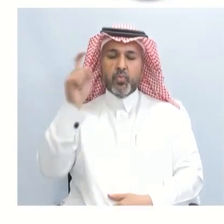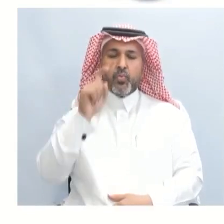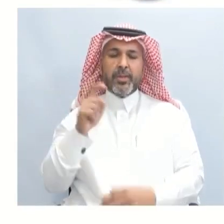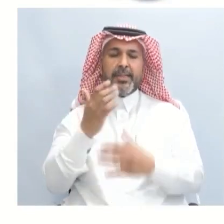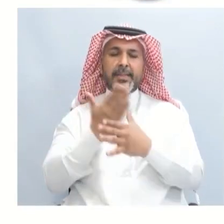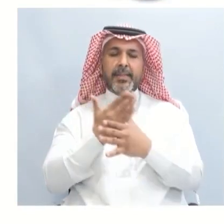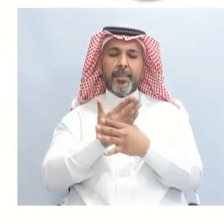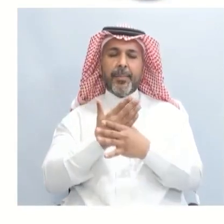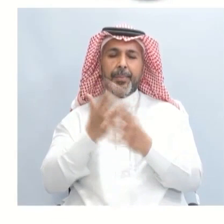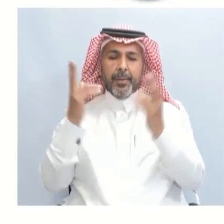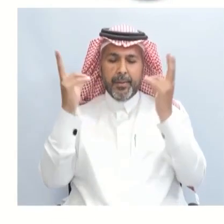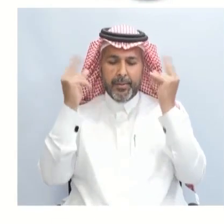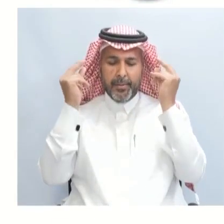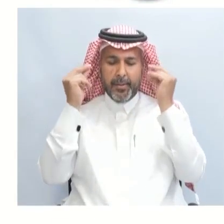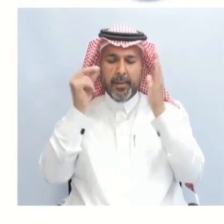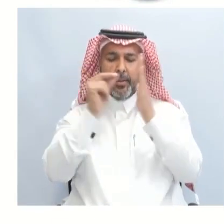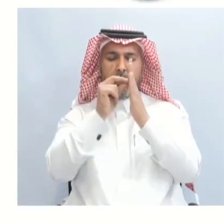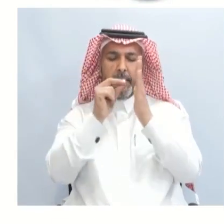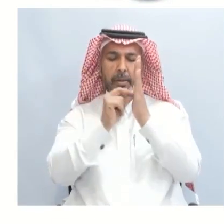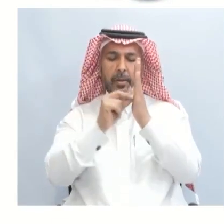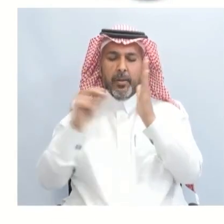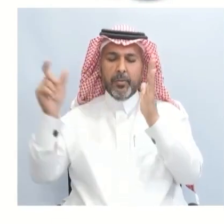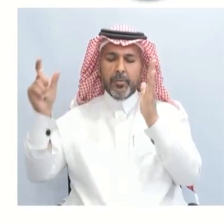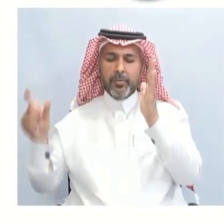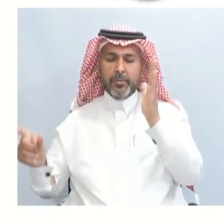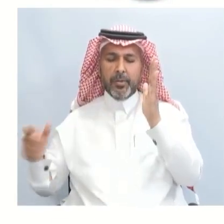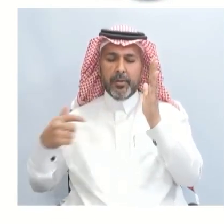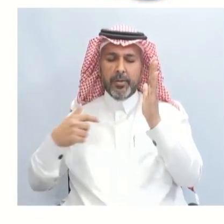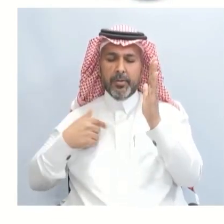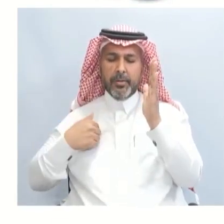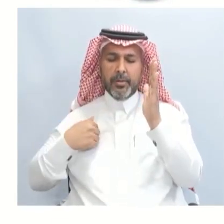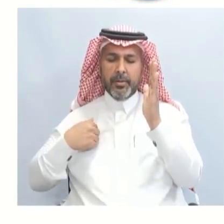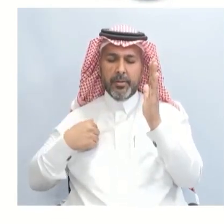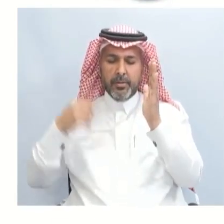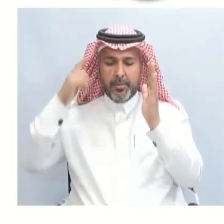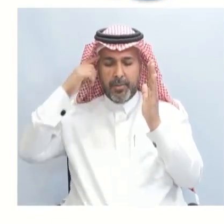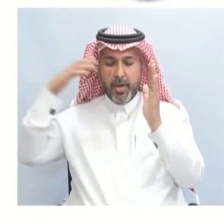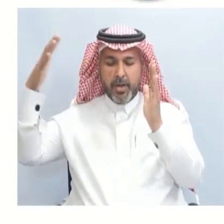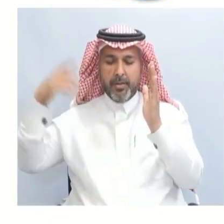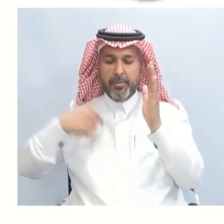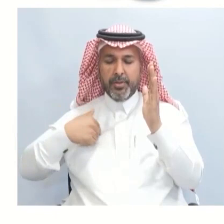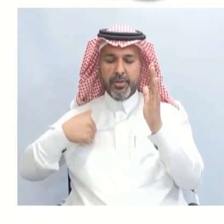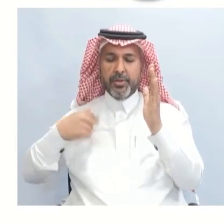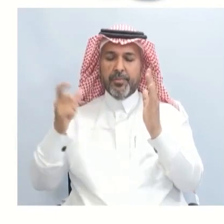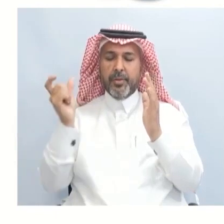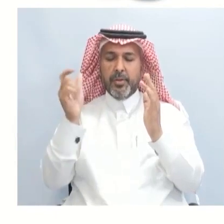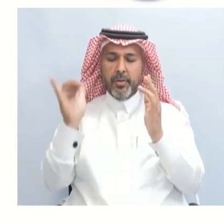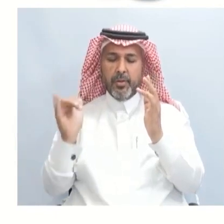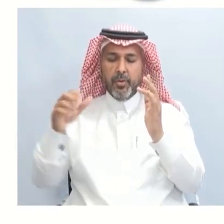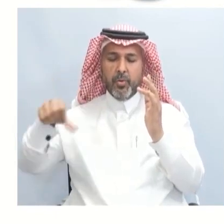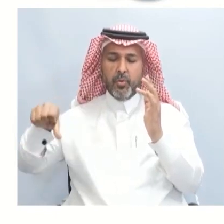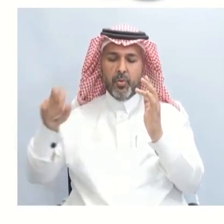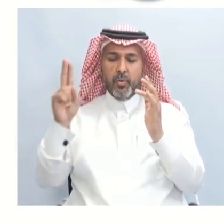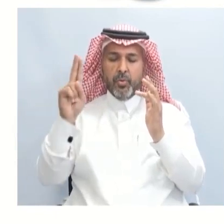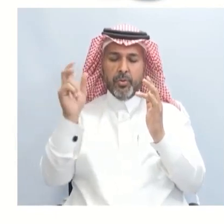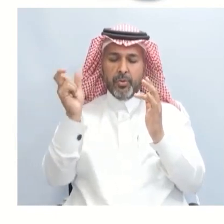نحن ندرس قانون نيوتن الرابع مع قوانين الثلاثه السابقه لماذا لم ندرس قانون